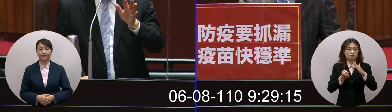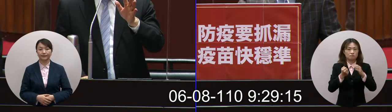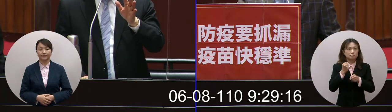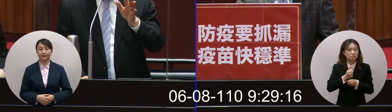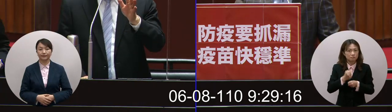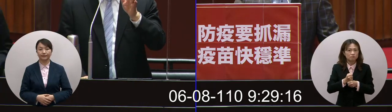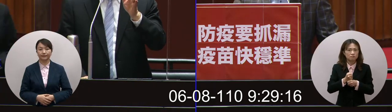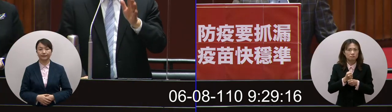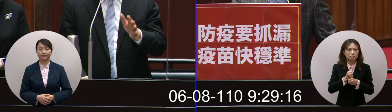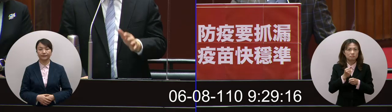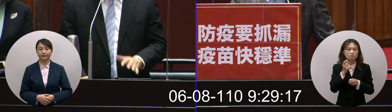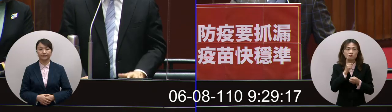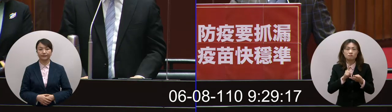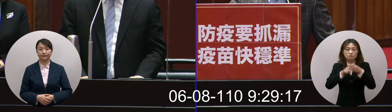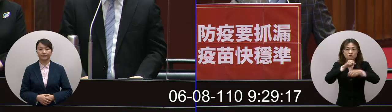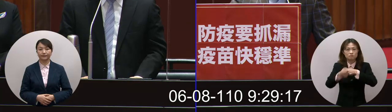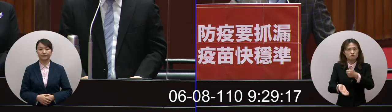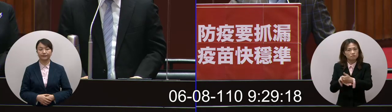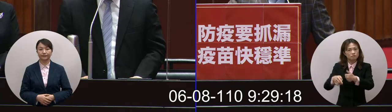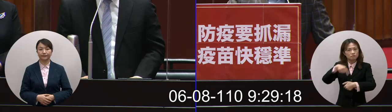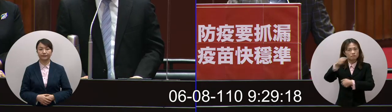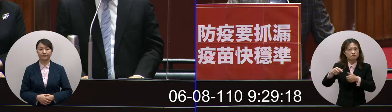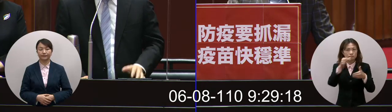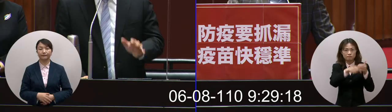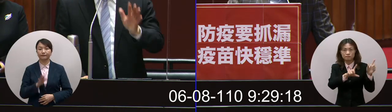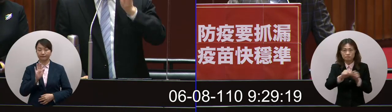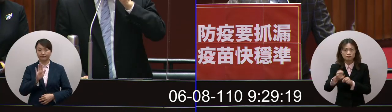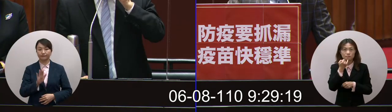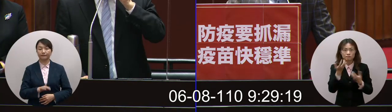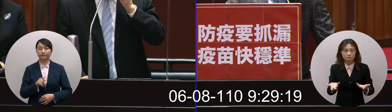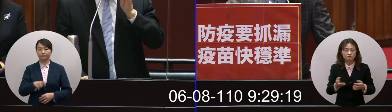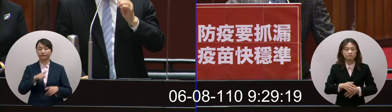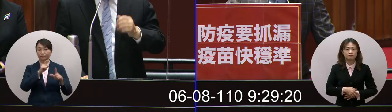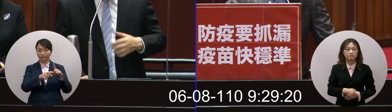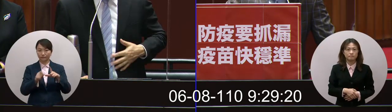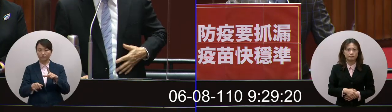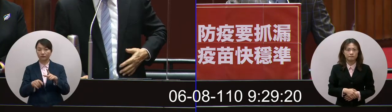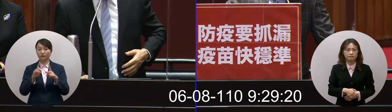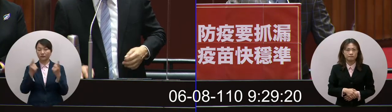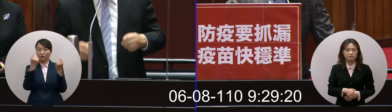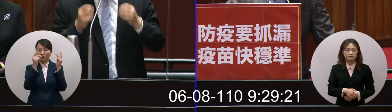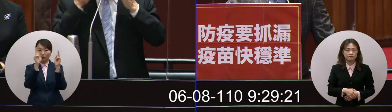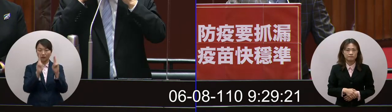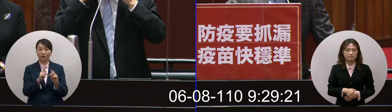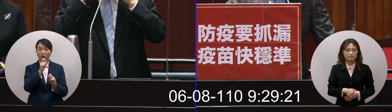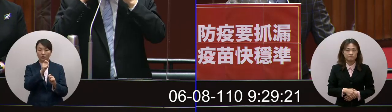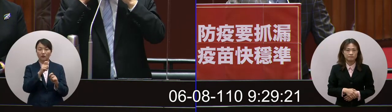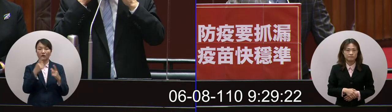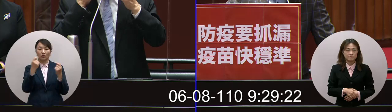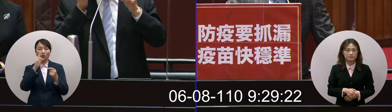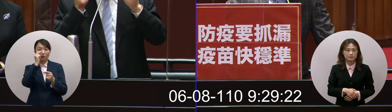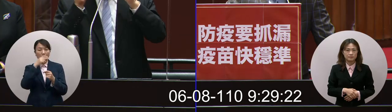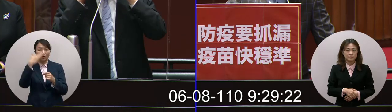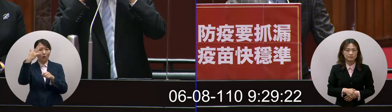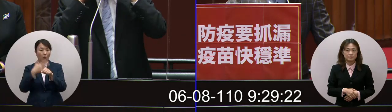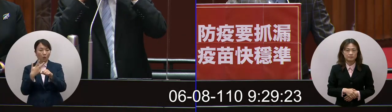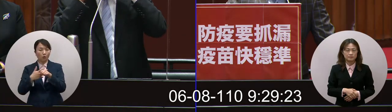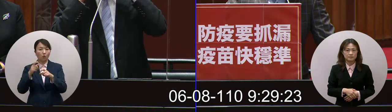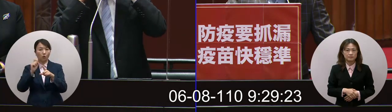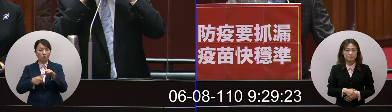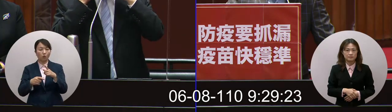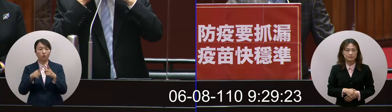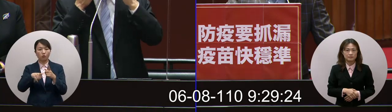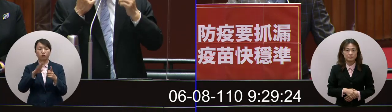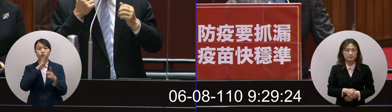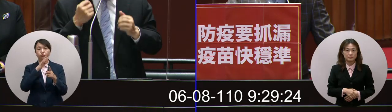个企业按纳入纾困的这个部分？ 有咯，这个企业其实电子业啦吼，尤其高科技，因咧防